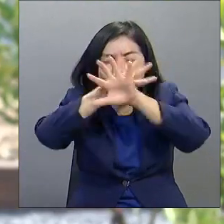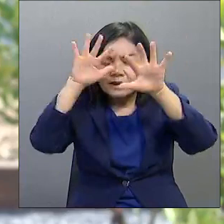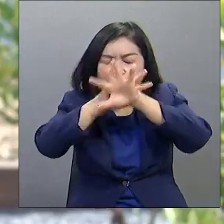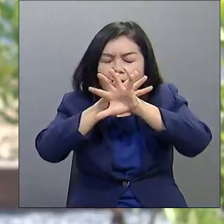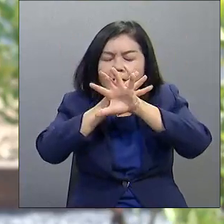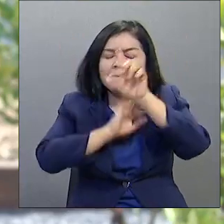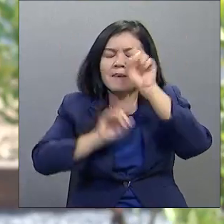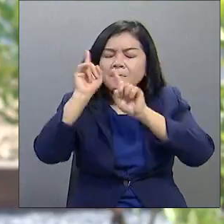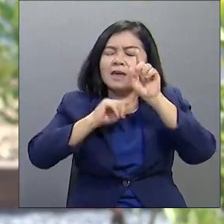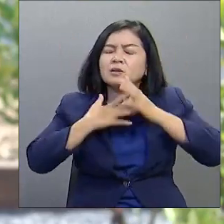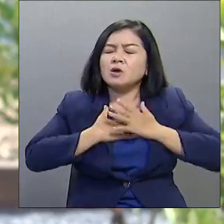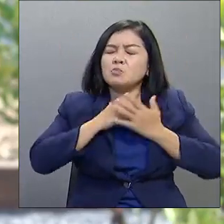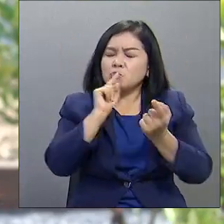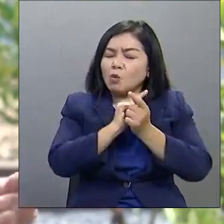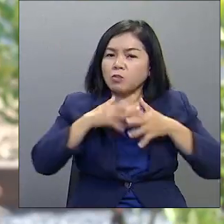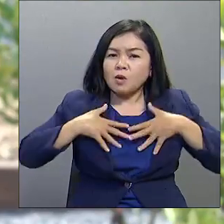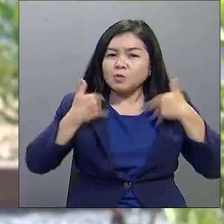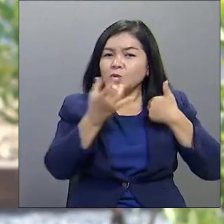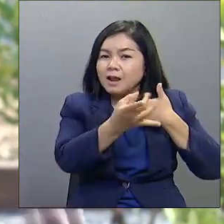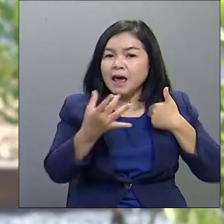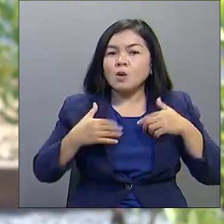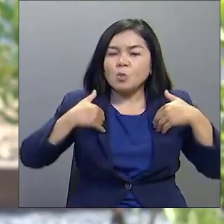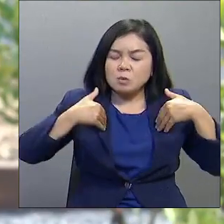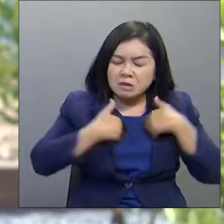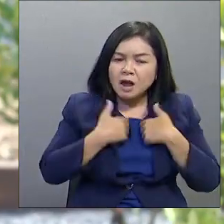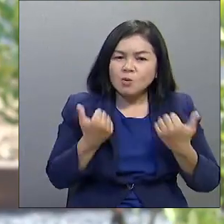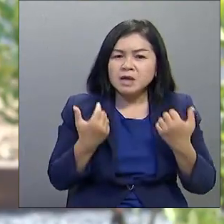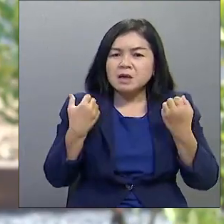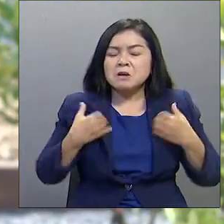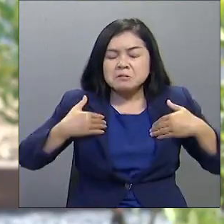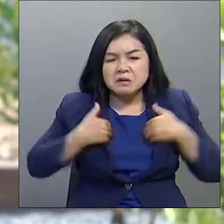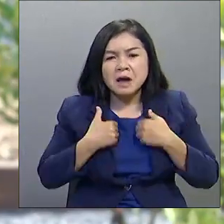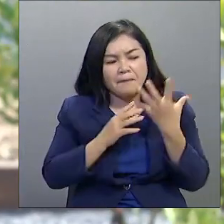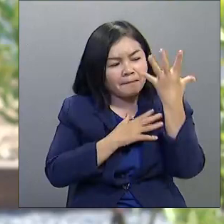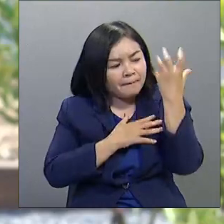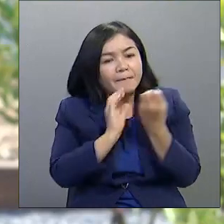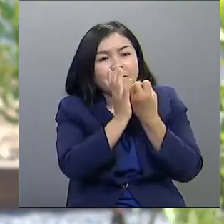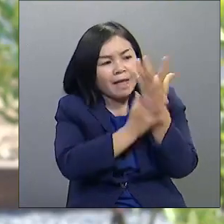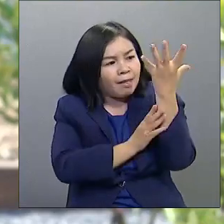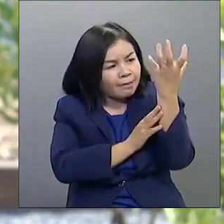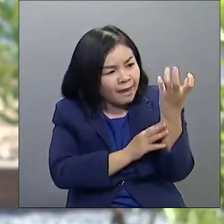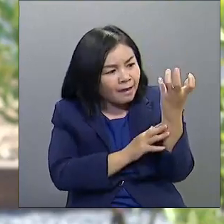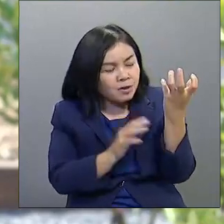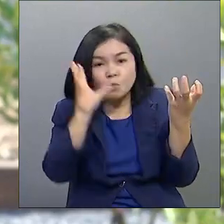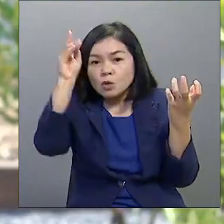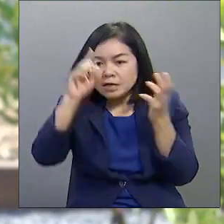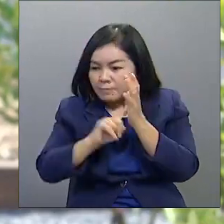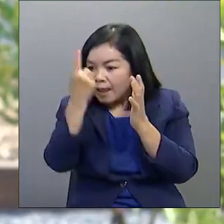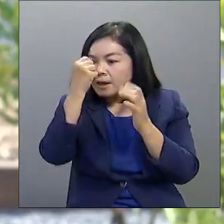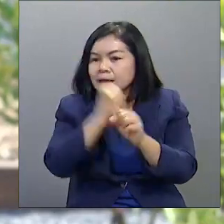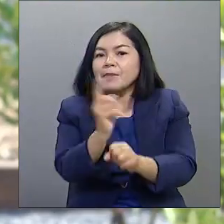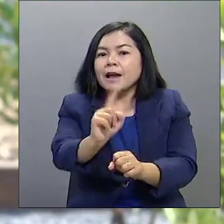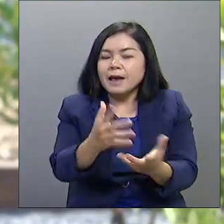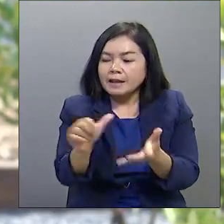เราเจอแล้วอะไรเงี้ยค่ะพอวันนี้เราเหนื่อยท้อผลผลิตเสียหาย พรุ่งนี้มันกลายเป็นว่าเอ้ยเริ่มใหม่จะทำยังไ